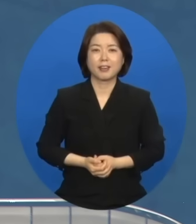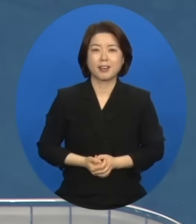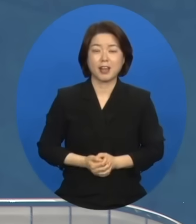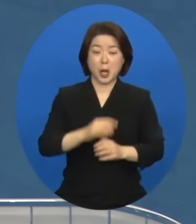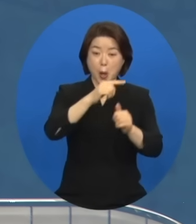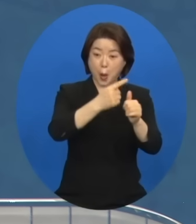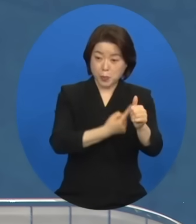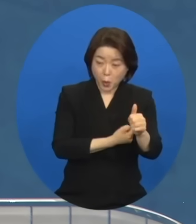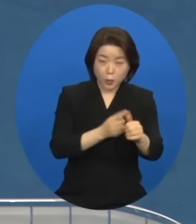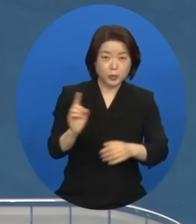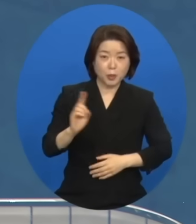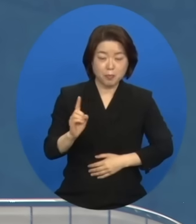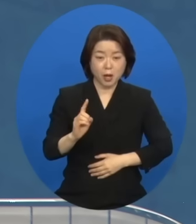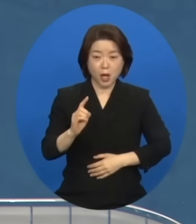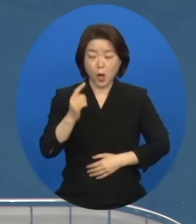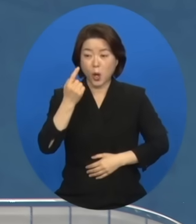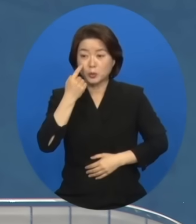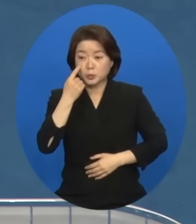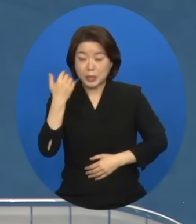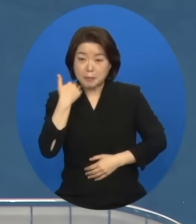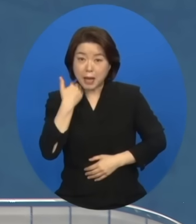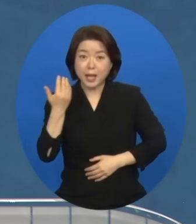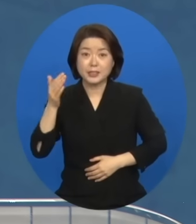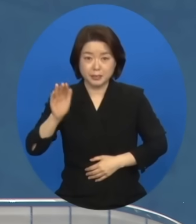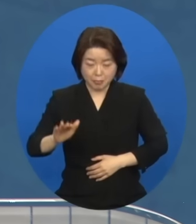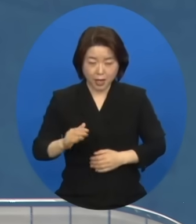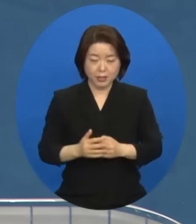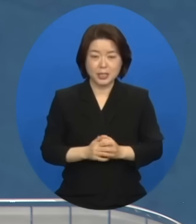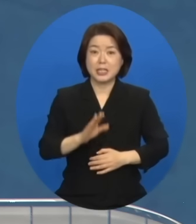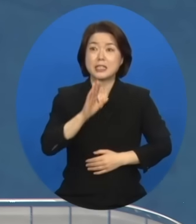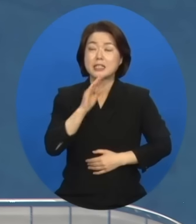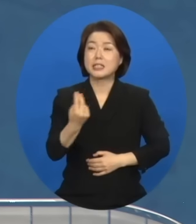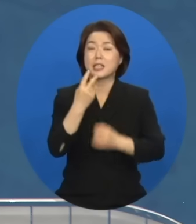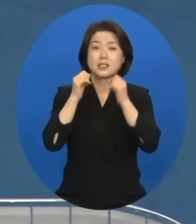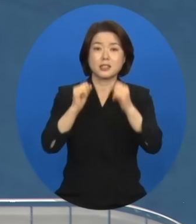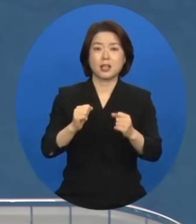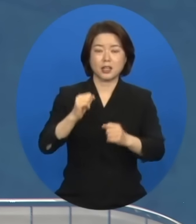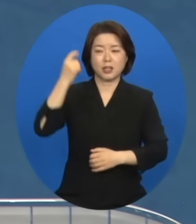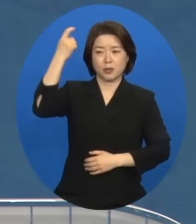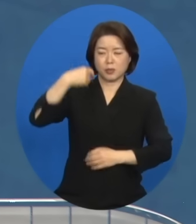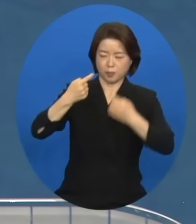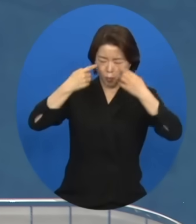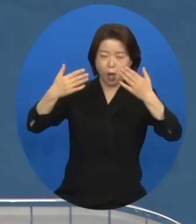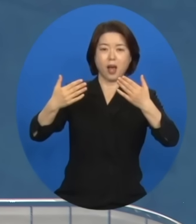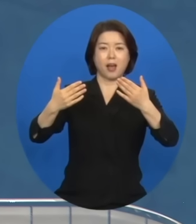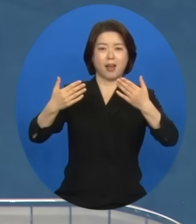비로소 하나님은 눈에 보이지 않으시지만 진짜 살아계심을 알게 돼요.